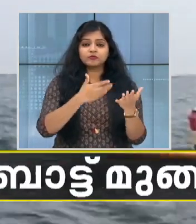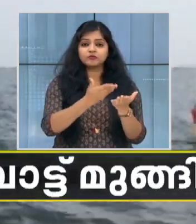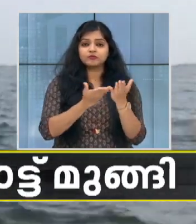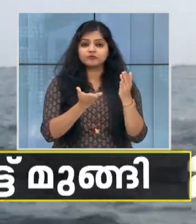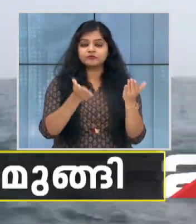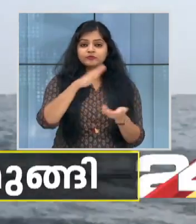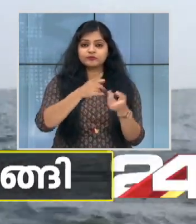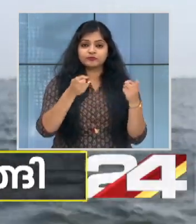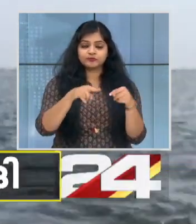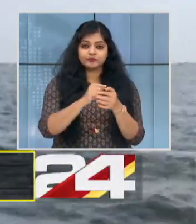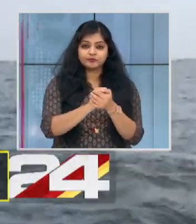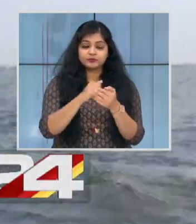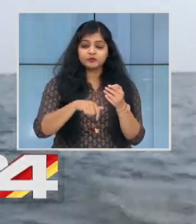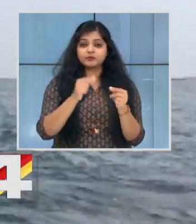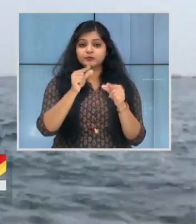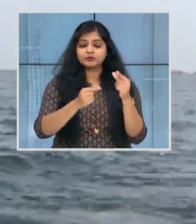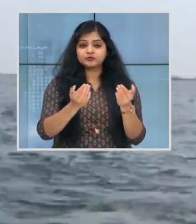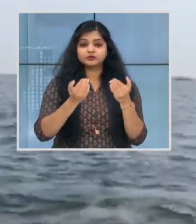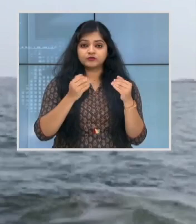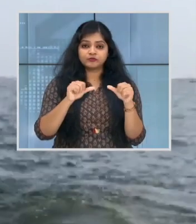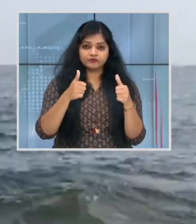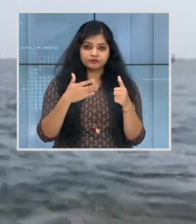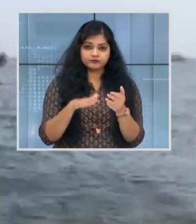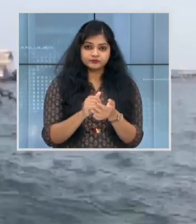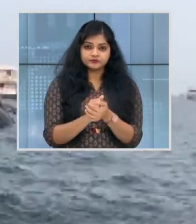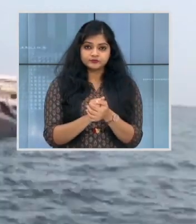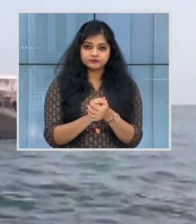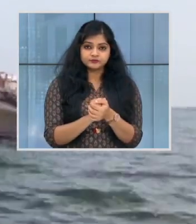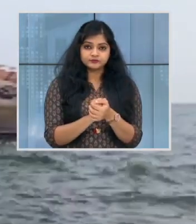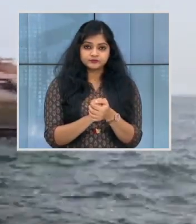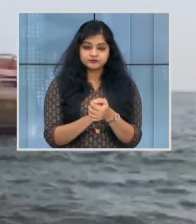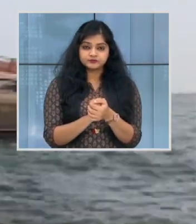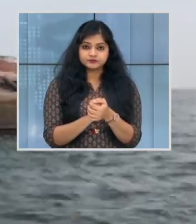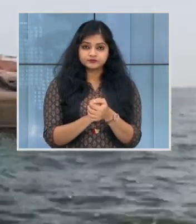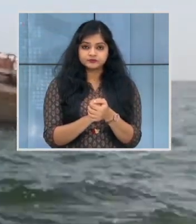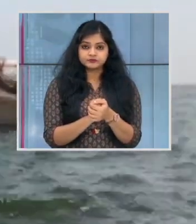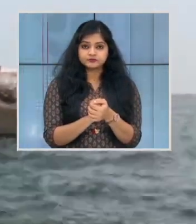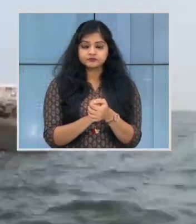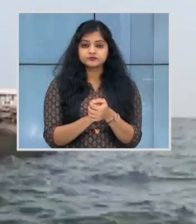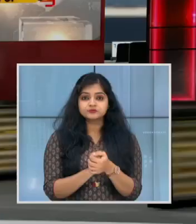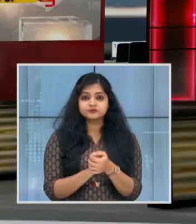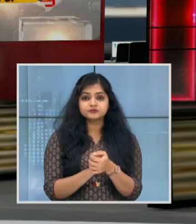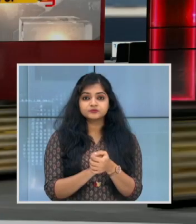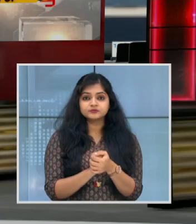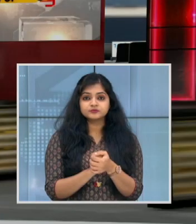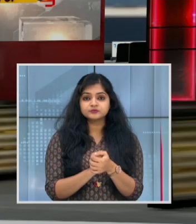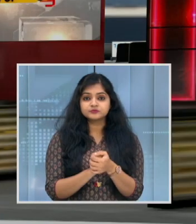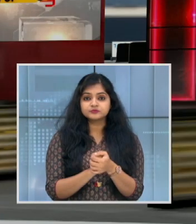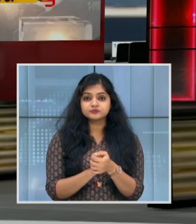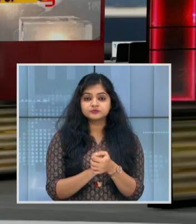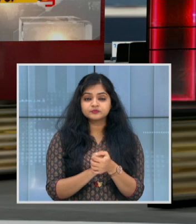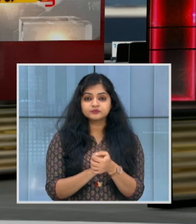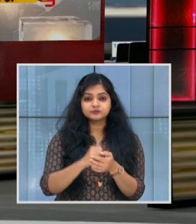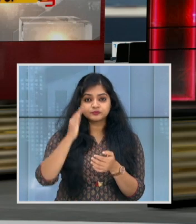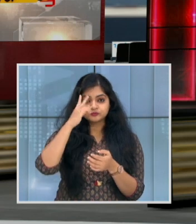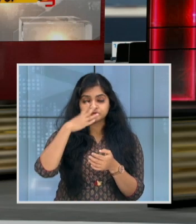അപകടം ഉണ്ടായതും ആളുകളെ രക്ഷിക്കാൻ സാധിച്ചതും. പ്രജി, ശരി. മനീഷ് മഹിപാലാണ് ആലപ്പുഴയിൽ നിന്നും വിശദാംശങ്ങൾ നൽകിയത്.